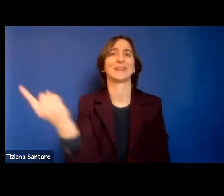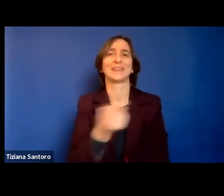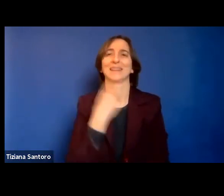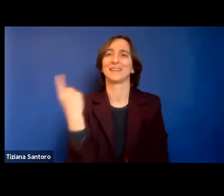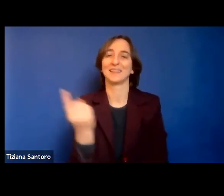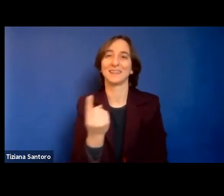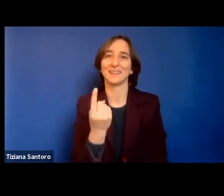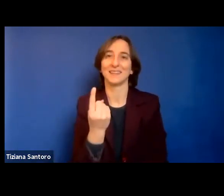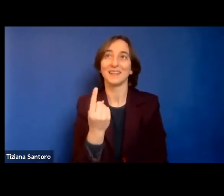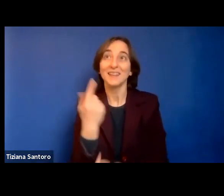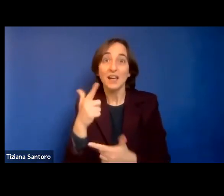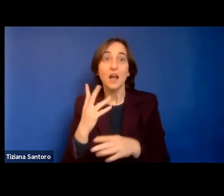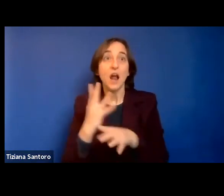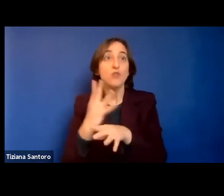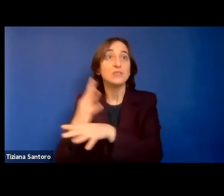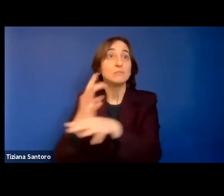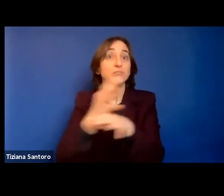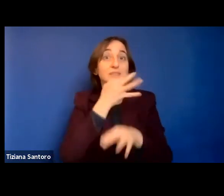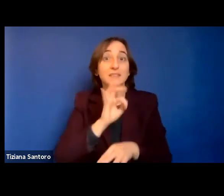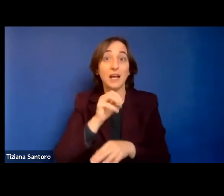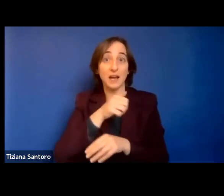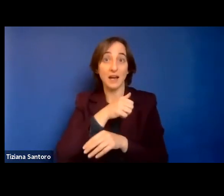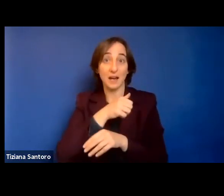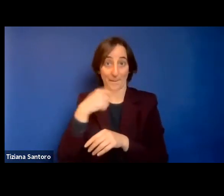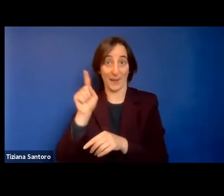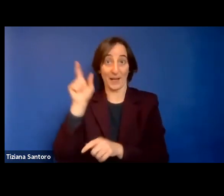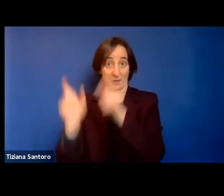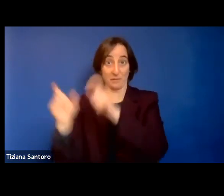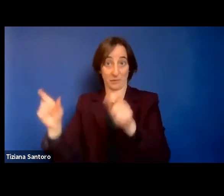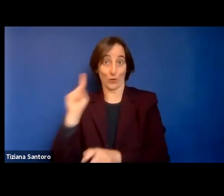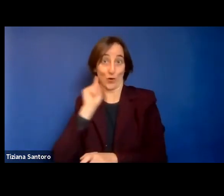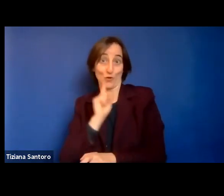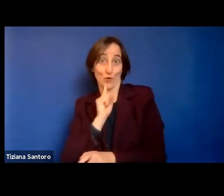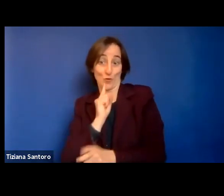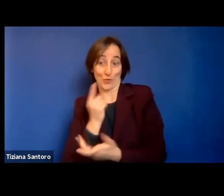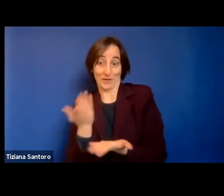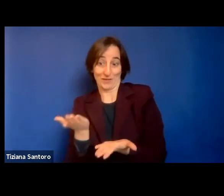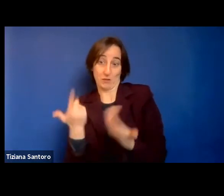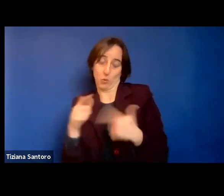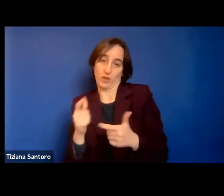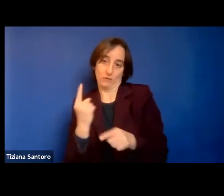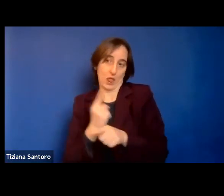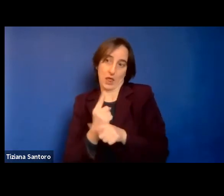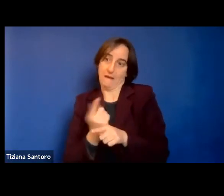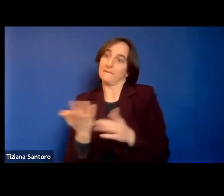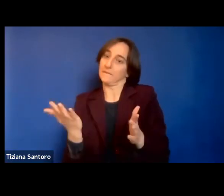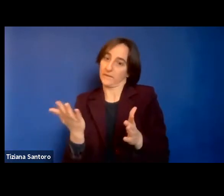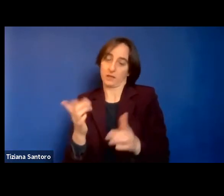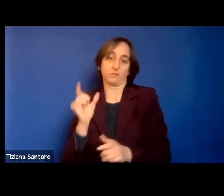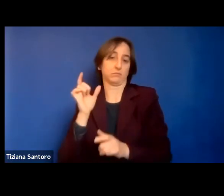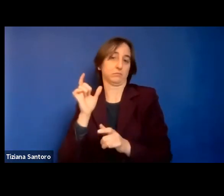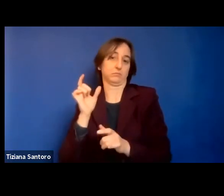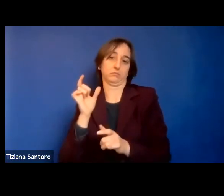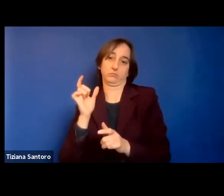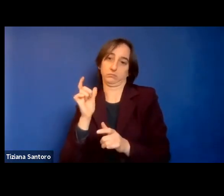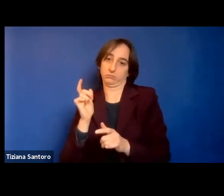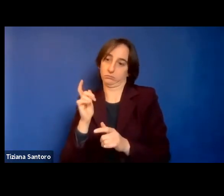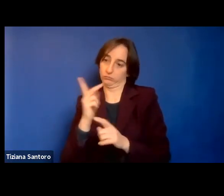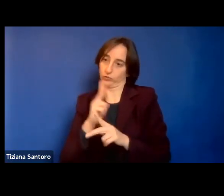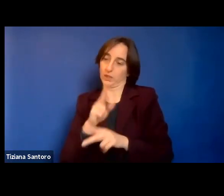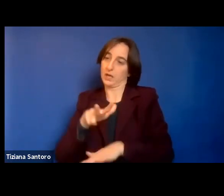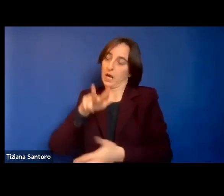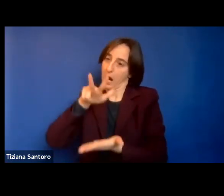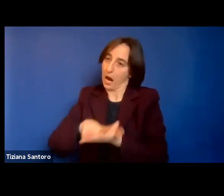questo caso per le persone sorde, a cui pure bisogna garantire una piena accessibilità e fruibilità delle